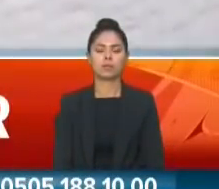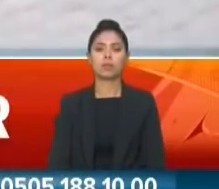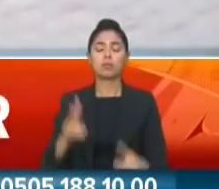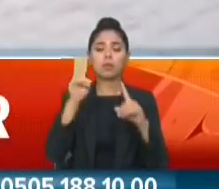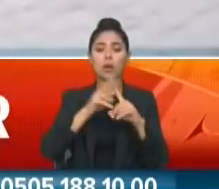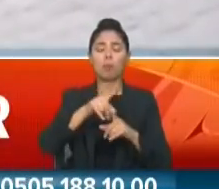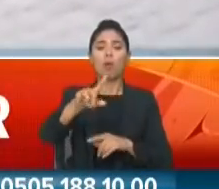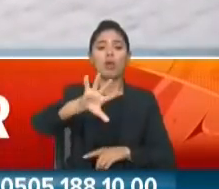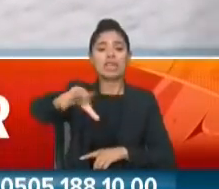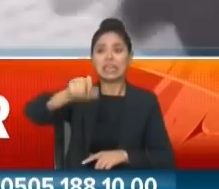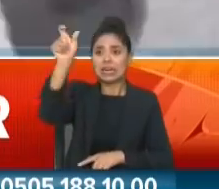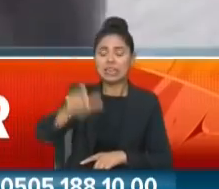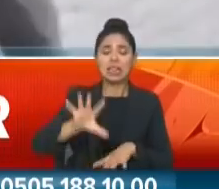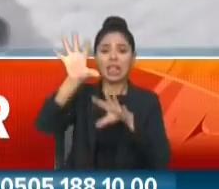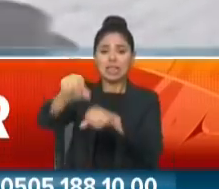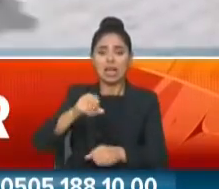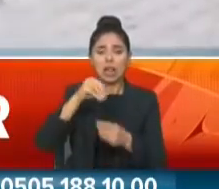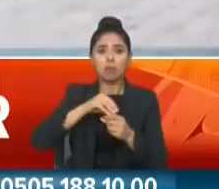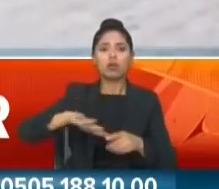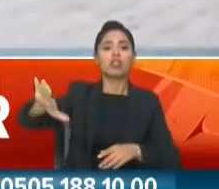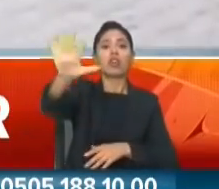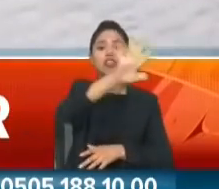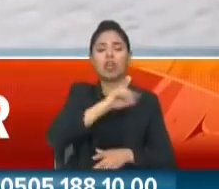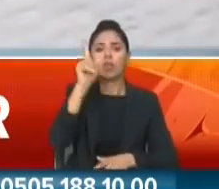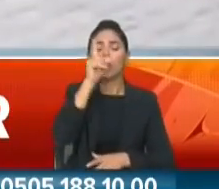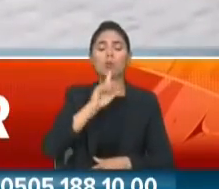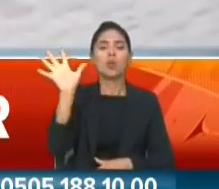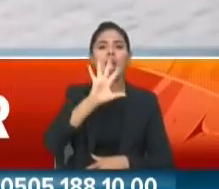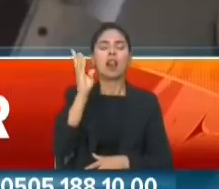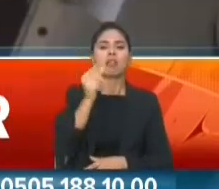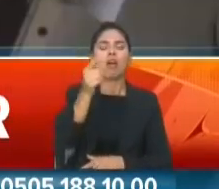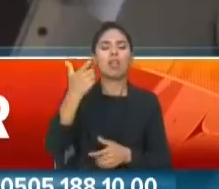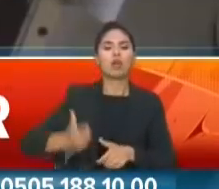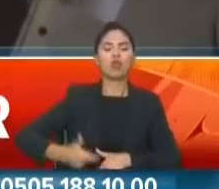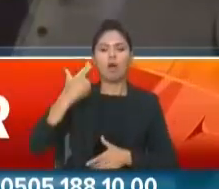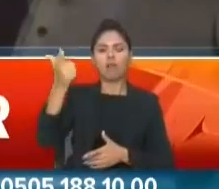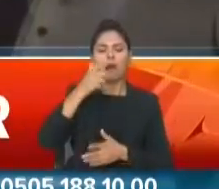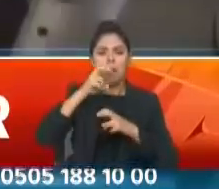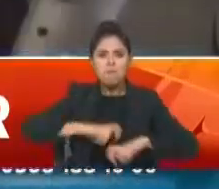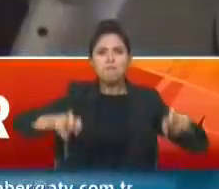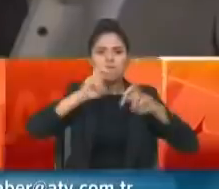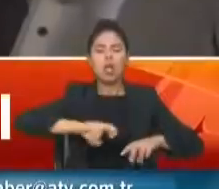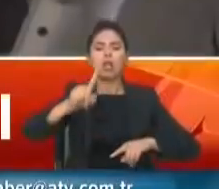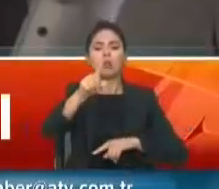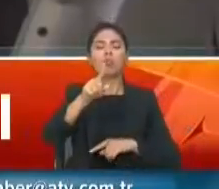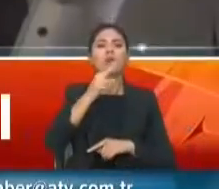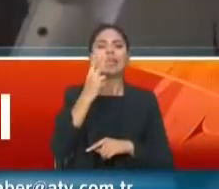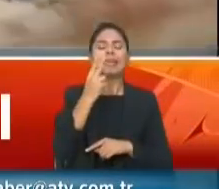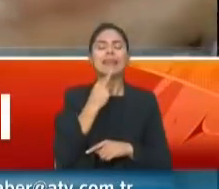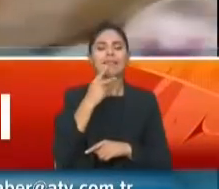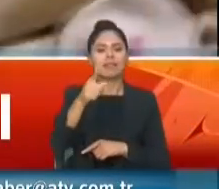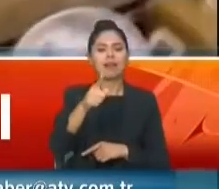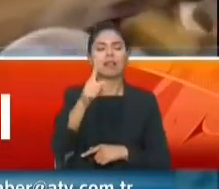Polis kaçan soyguncuları yakalamak için çevredeki 150 güvenlik kamerasını inceledi. Kadın kılığındaki o iki soyguncuyla